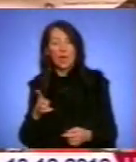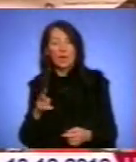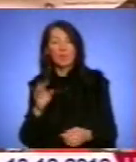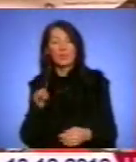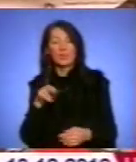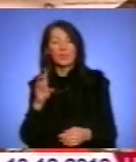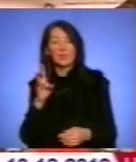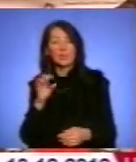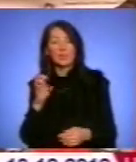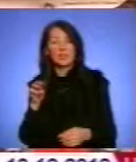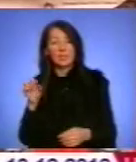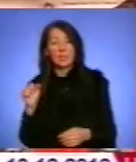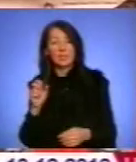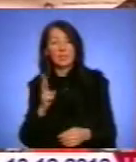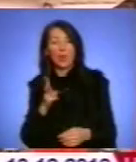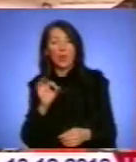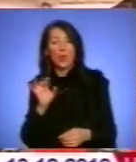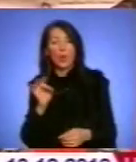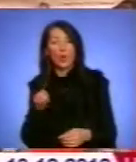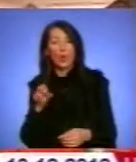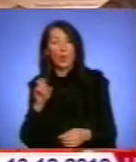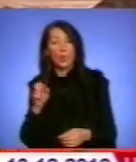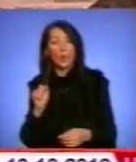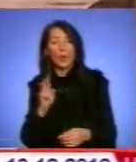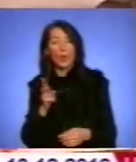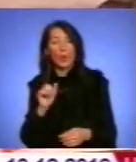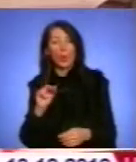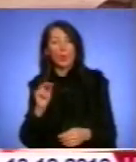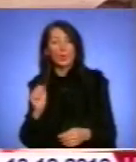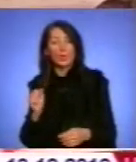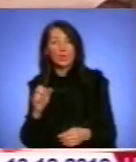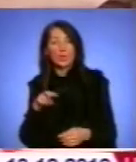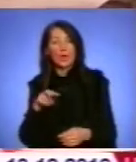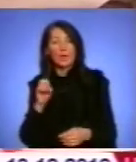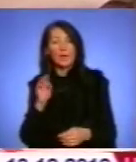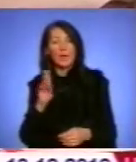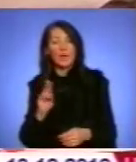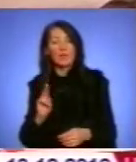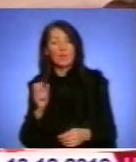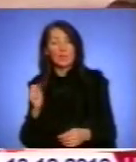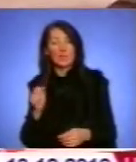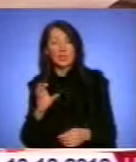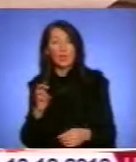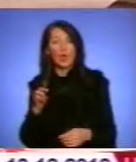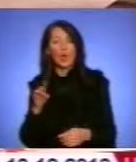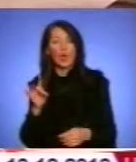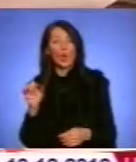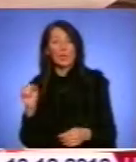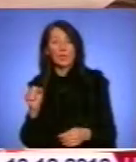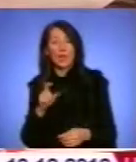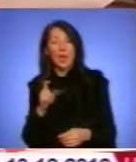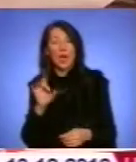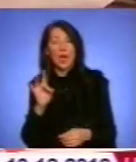Деркач, Мирон Кордуба, Володимир Кучер, Володимир Левицький, Степан Рудницький, Зиновій Храпливий,